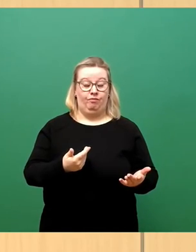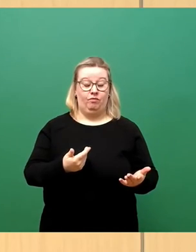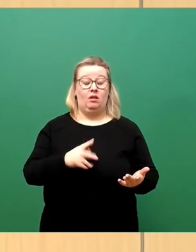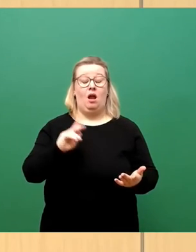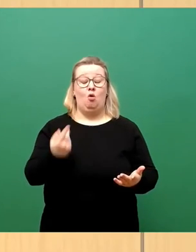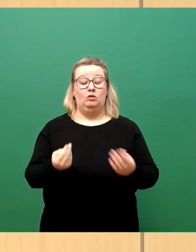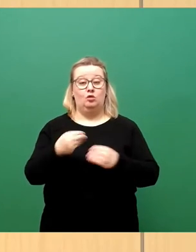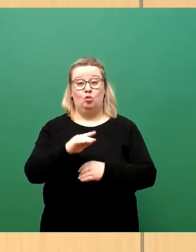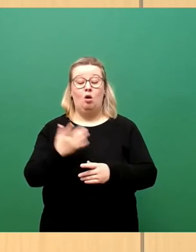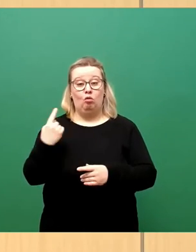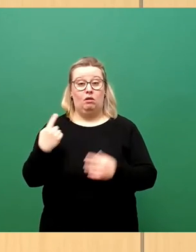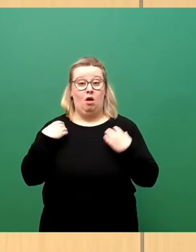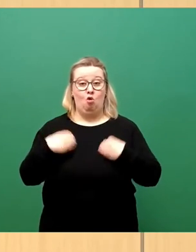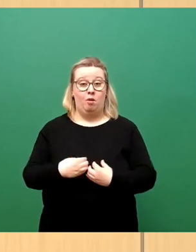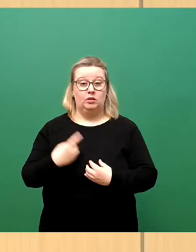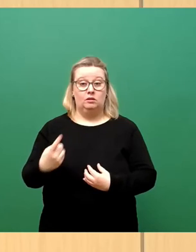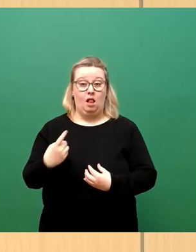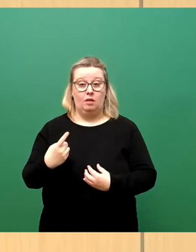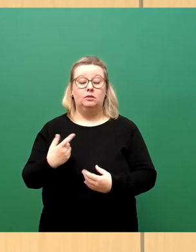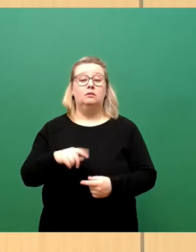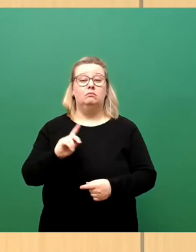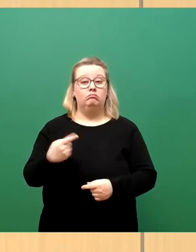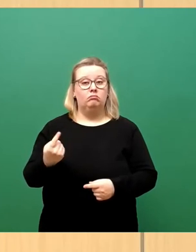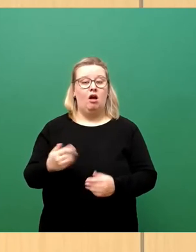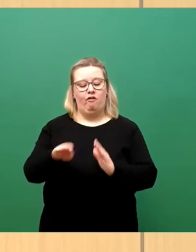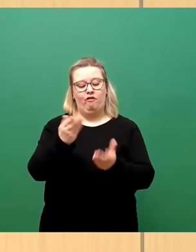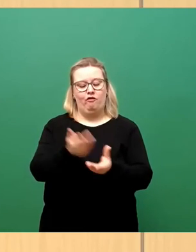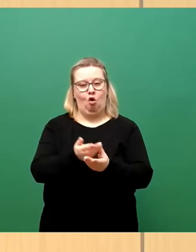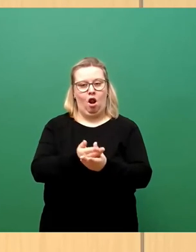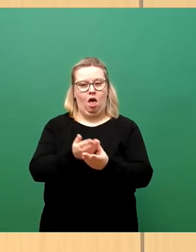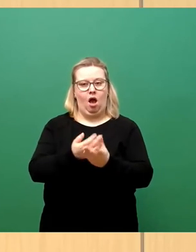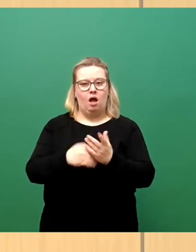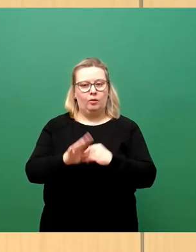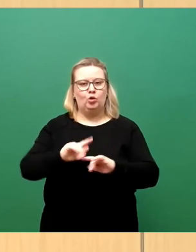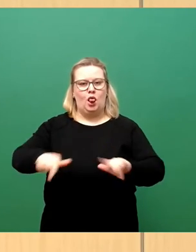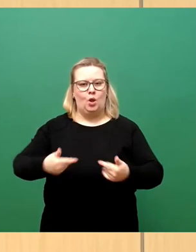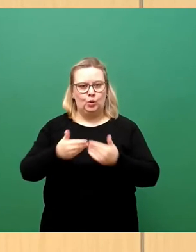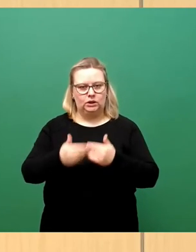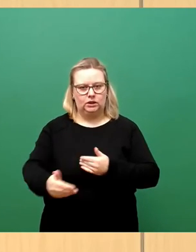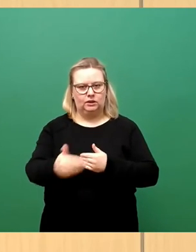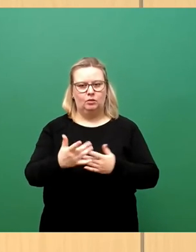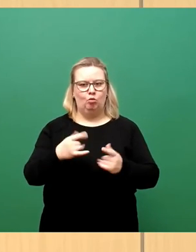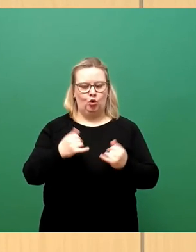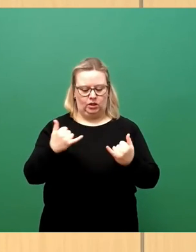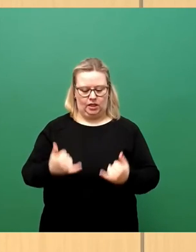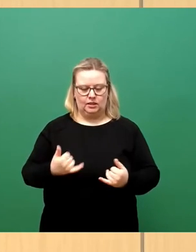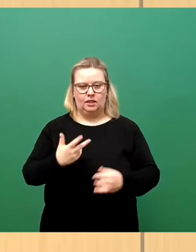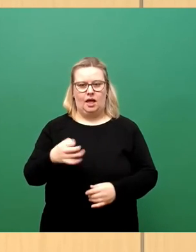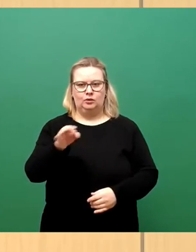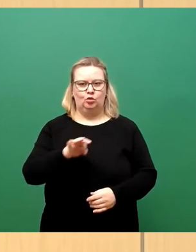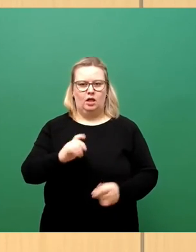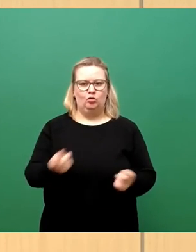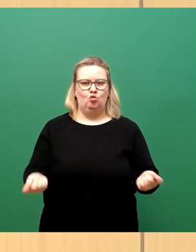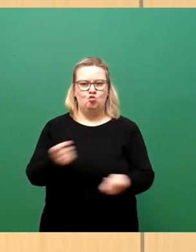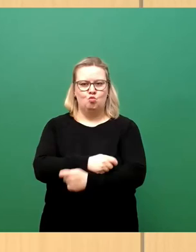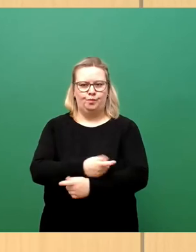der Herr Oberbürgermeister, der mit einer Vorlage im Prinzip den Stein ins Rollen gebracht hat, dass hier im Prinzip die 30% gekippt worden sind. Aus